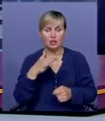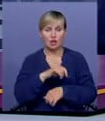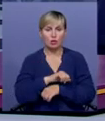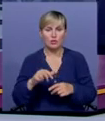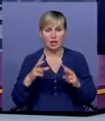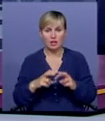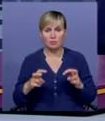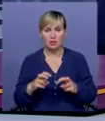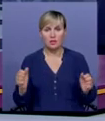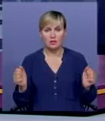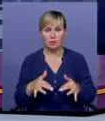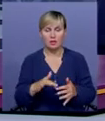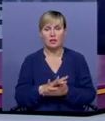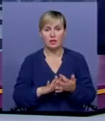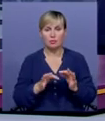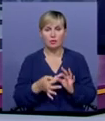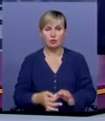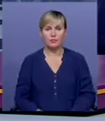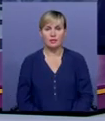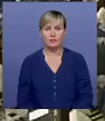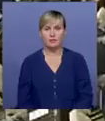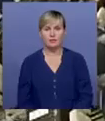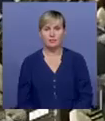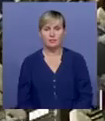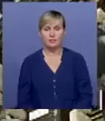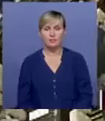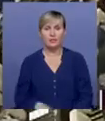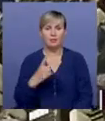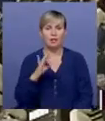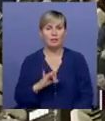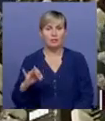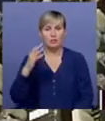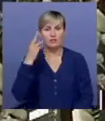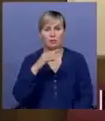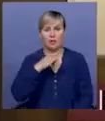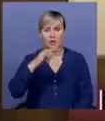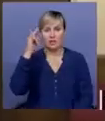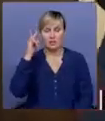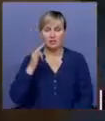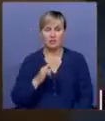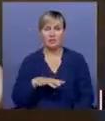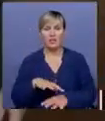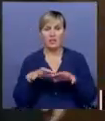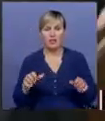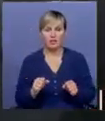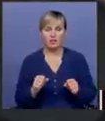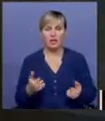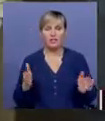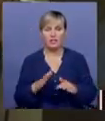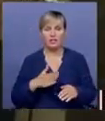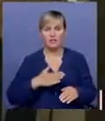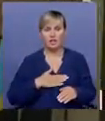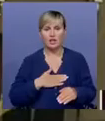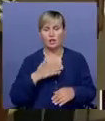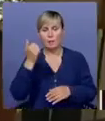зарубежных экспертов собрал Эльзат Акчурин. Первый в истории современного Казахстана транзит власти, безусловно, останется в нашей